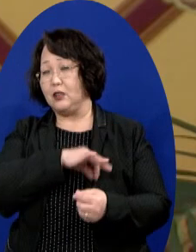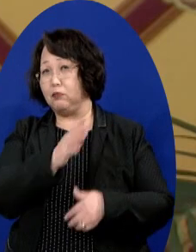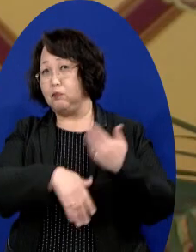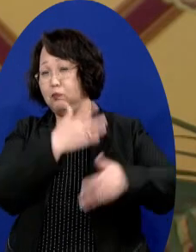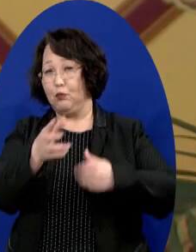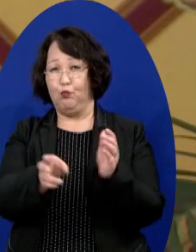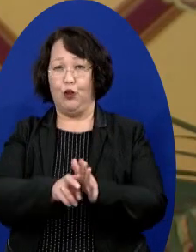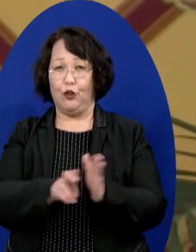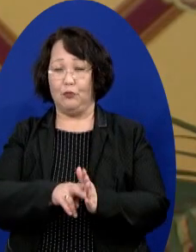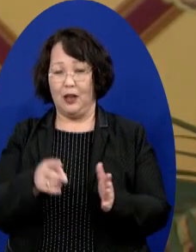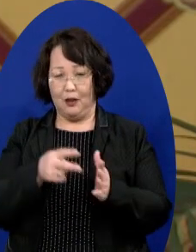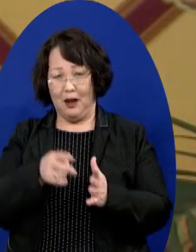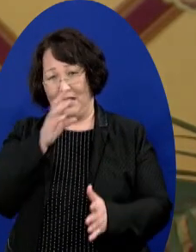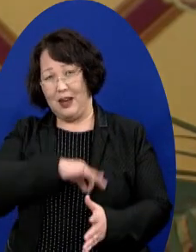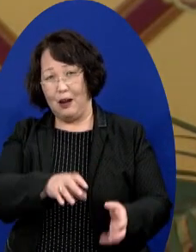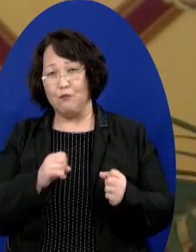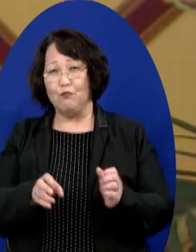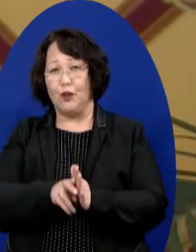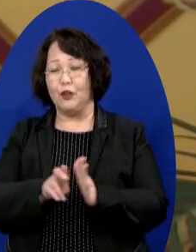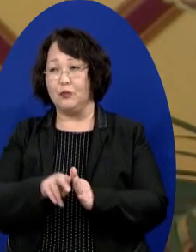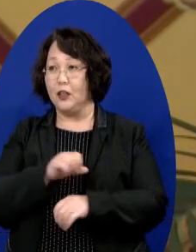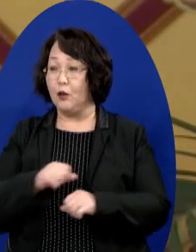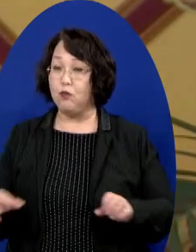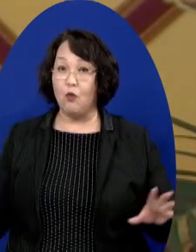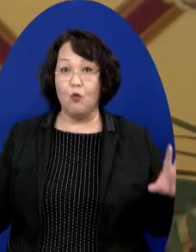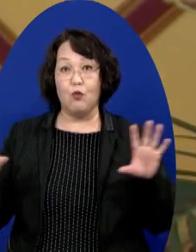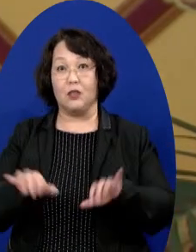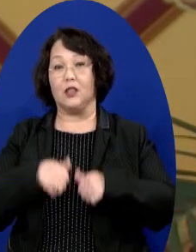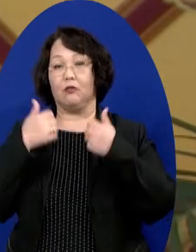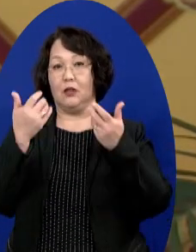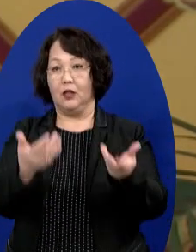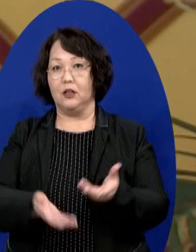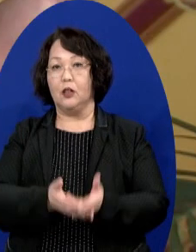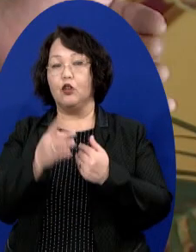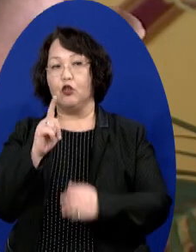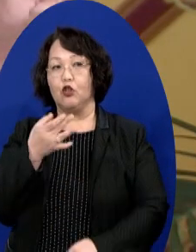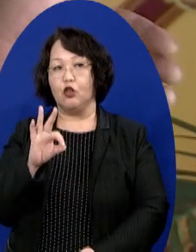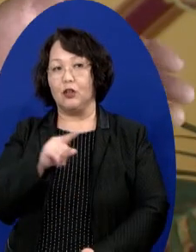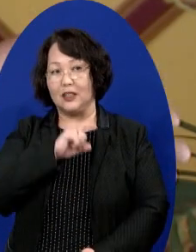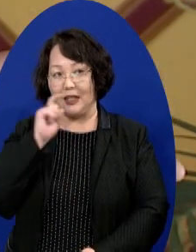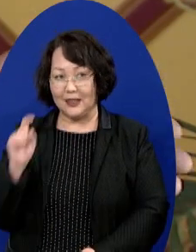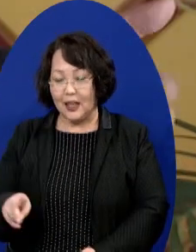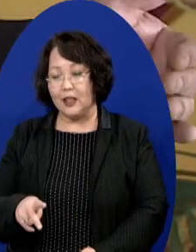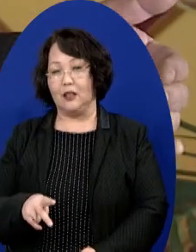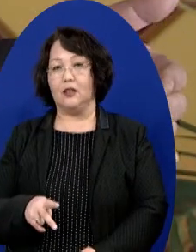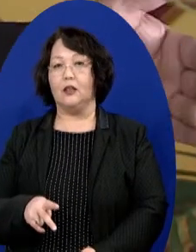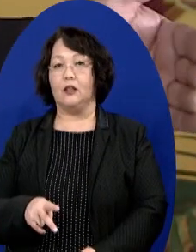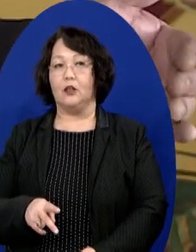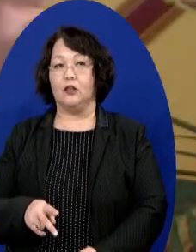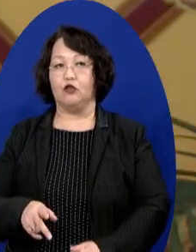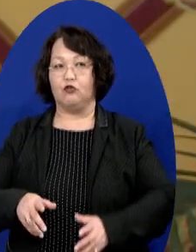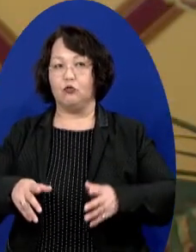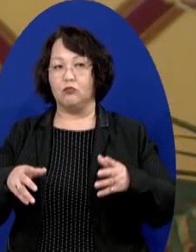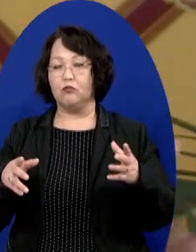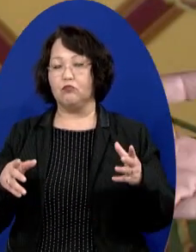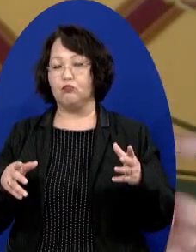зарцуулаад эхлэх юм бол нийт ард түмнэр ороод эхлэх нь нэгдүгээр хөрөнгийн зах зээл маань ерөнхийн нөгөө одоо юу гэж хэлдэг объем гэдэг чинь